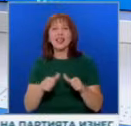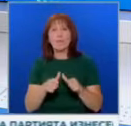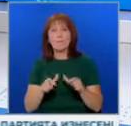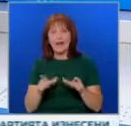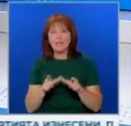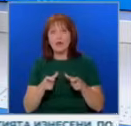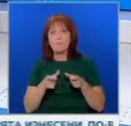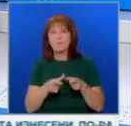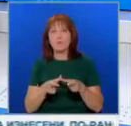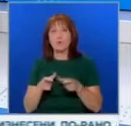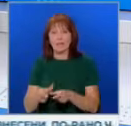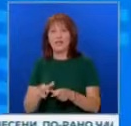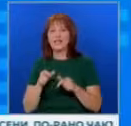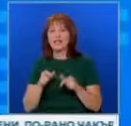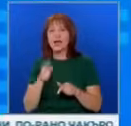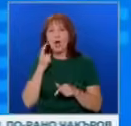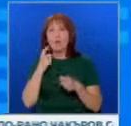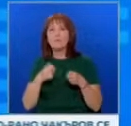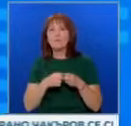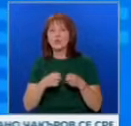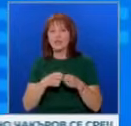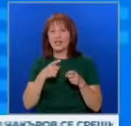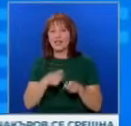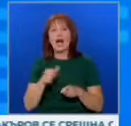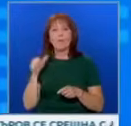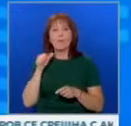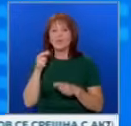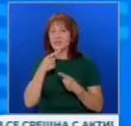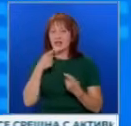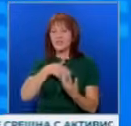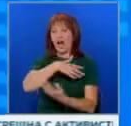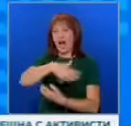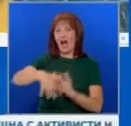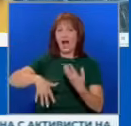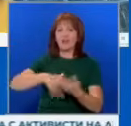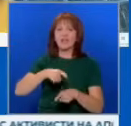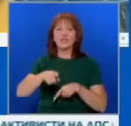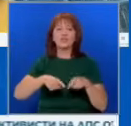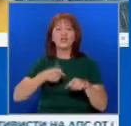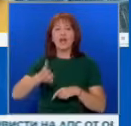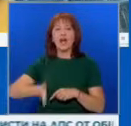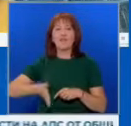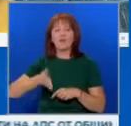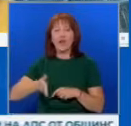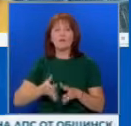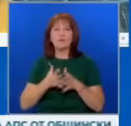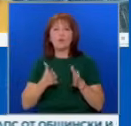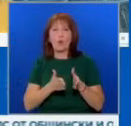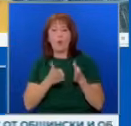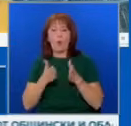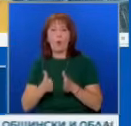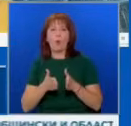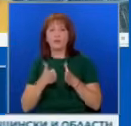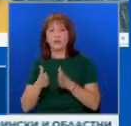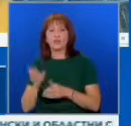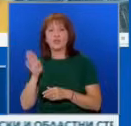блокиран. Кореспондентът ни в Брюксел, Десислава Апостолова, съобщава за хаос в движението на влакове и много отложени и отменени полети